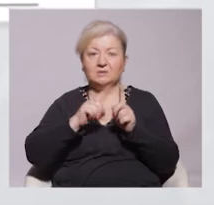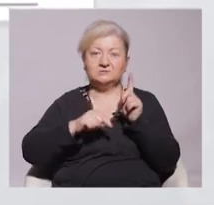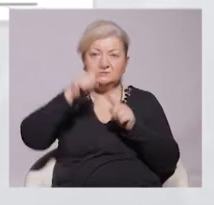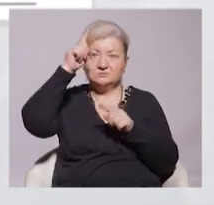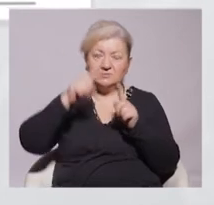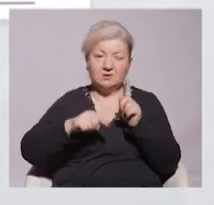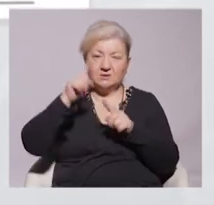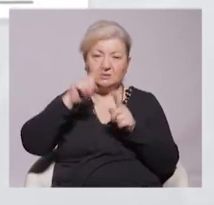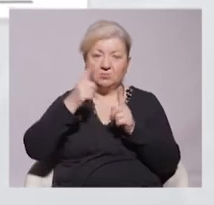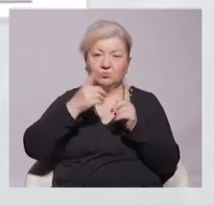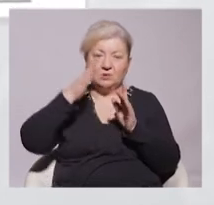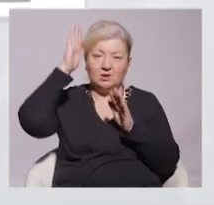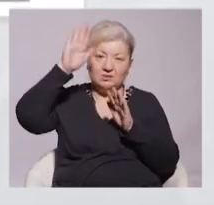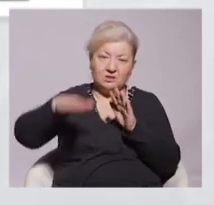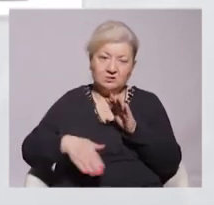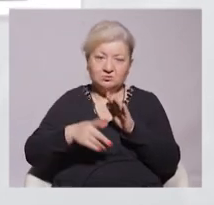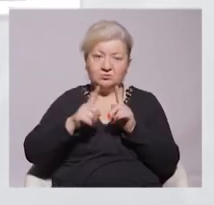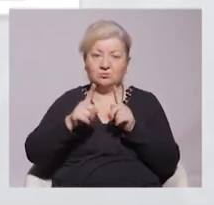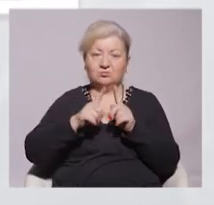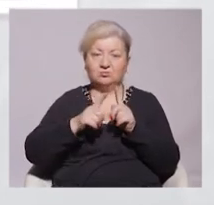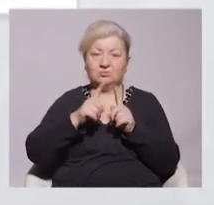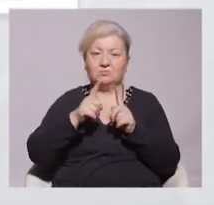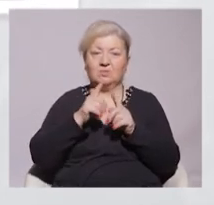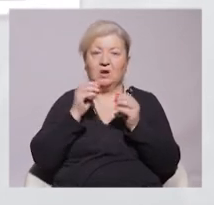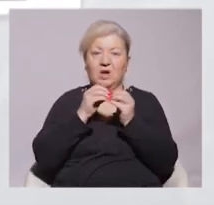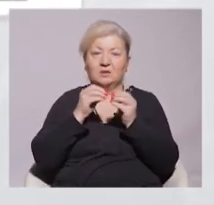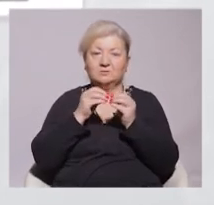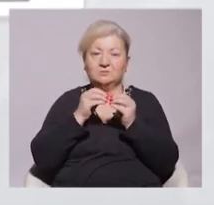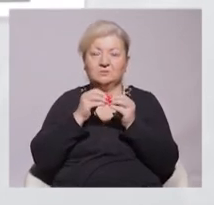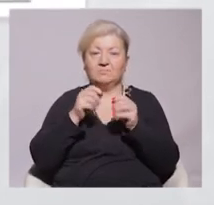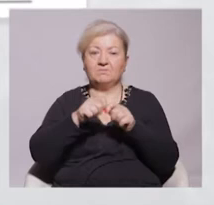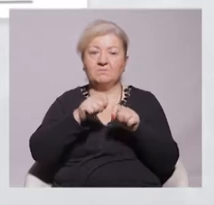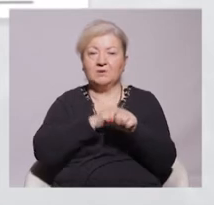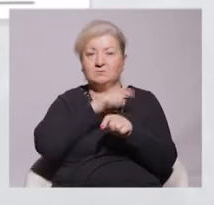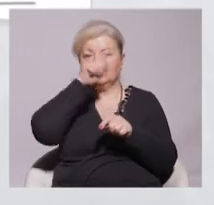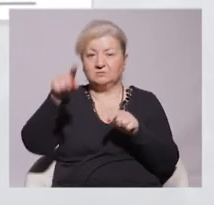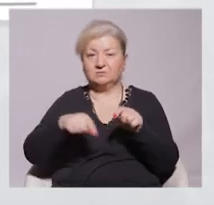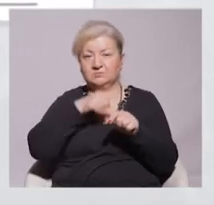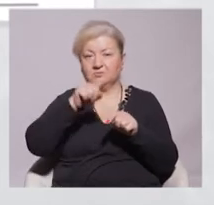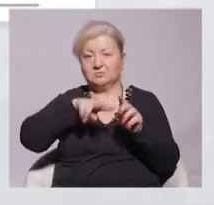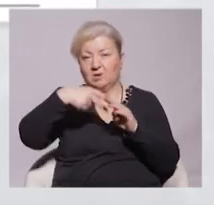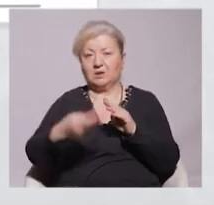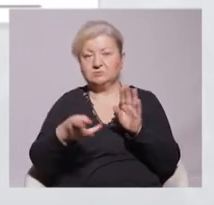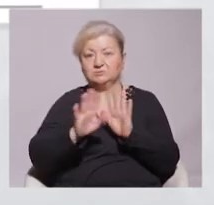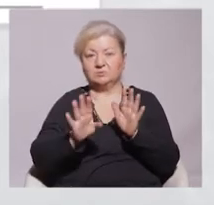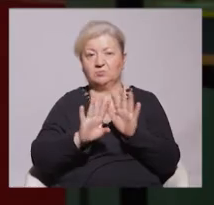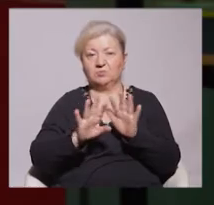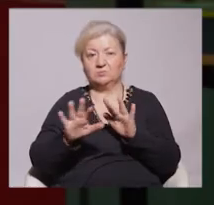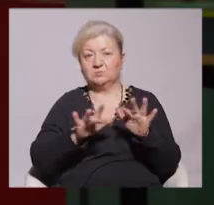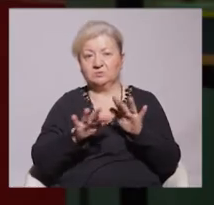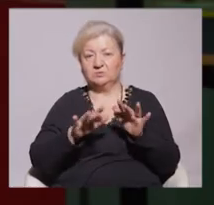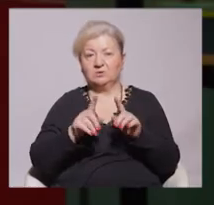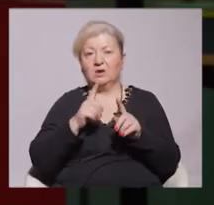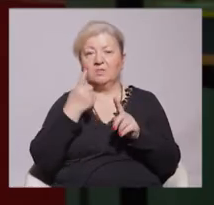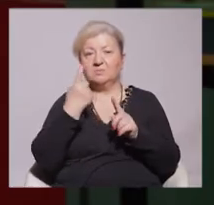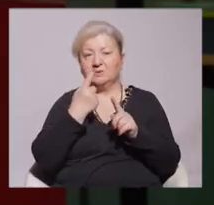1000 კილოგრამის მანქანა, რომ 10 მეტრი რადიუსის წრეზე იმოძრაოს ჩამოვარდნის გარეშე, ისე რომ არ ჩამოვარდეს.